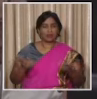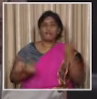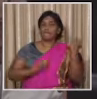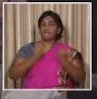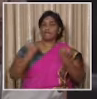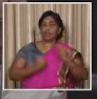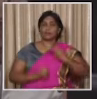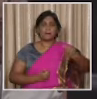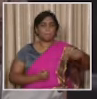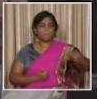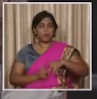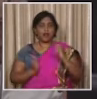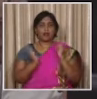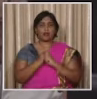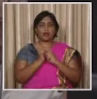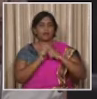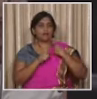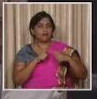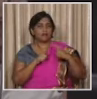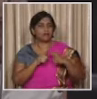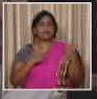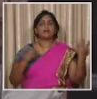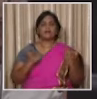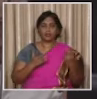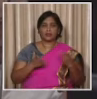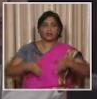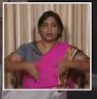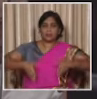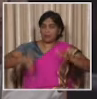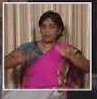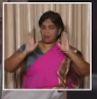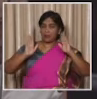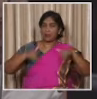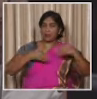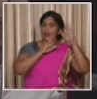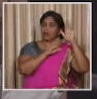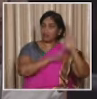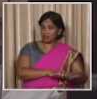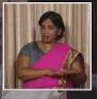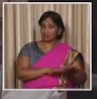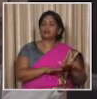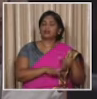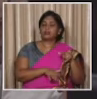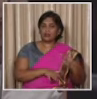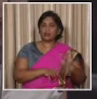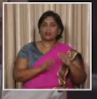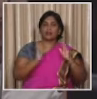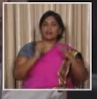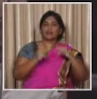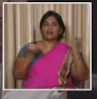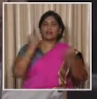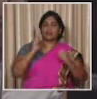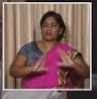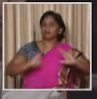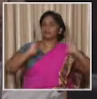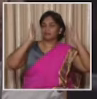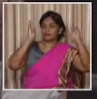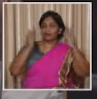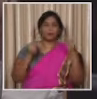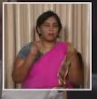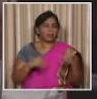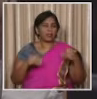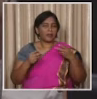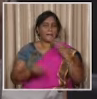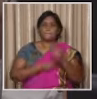වාහන මිලදීගත්තු ණය ගෙවා ගන්න බැරිව පාර අයිනේ ඒවා නවත්වාගෙන ඒවා ඩිකිය අරගෙන පොඩි පොඩි